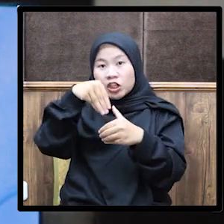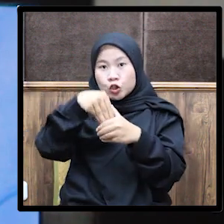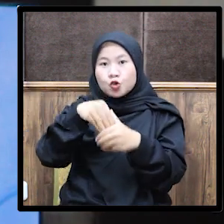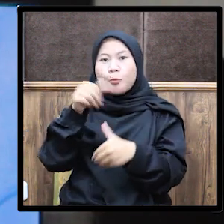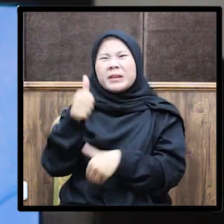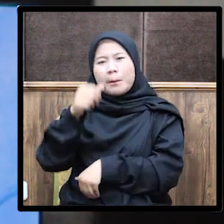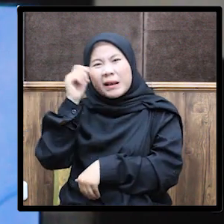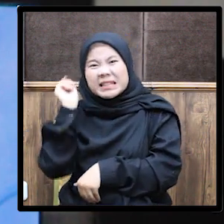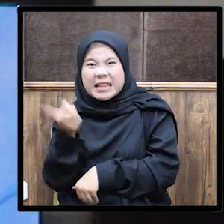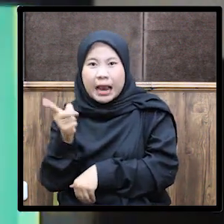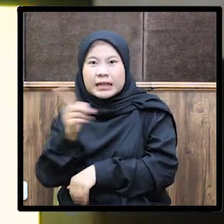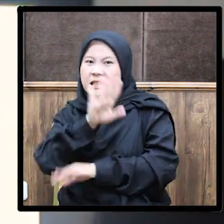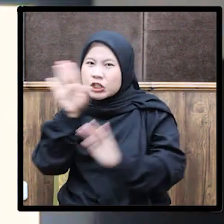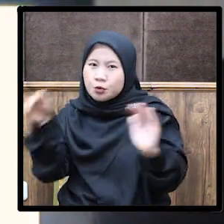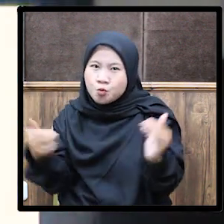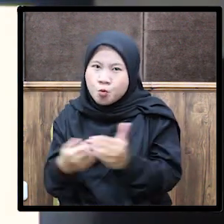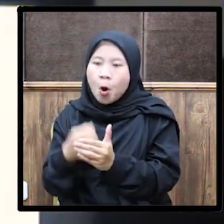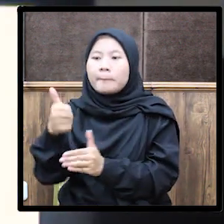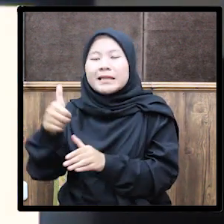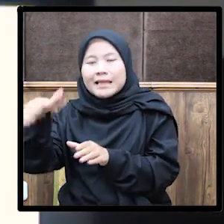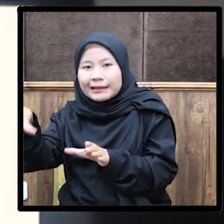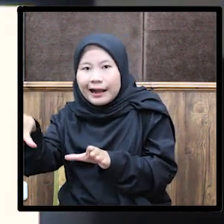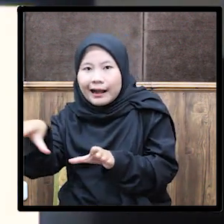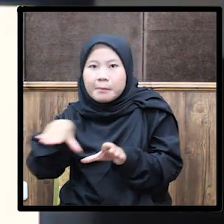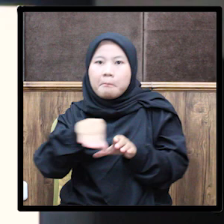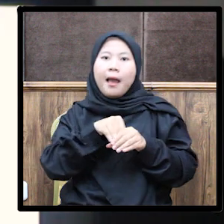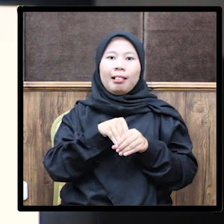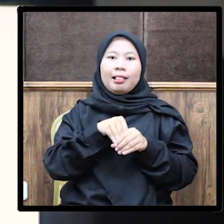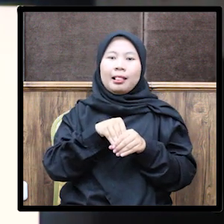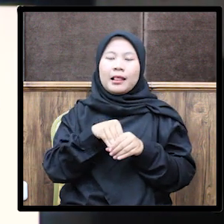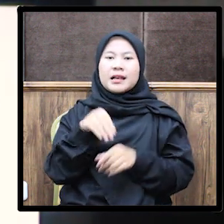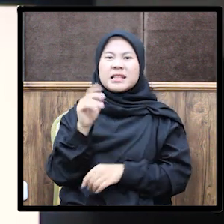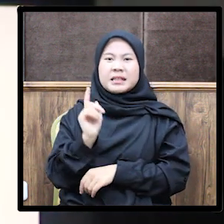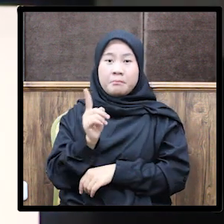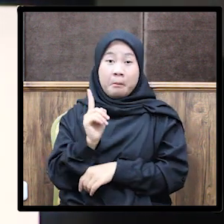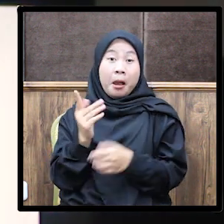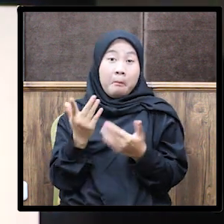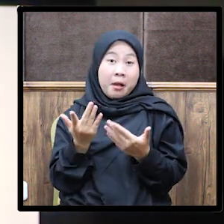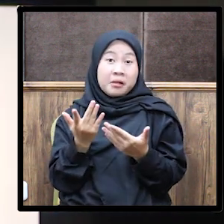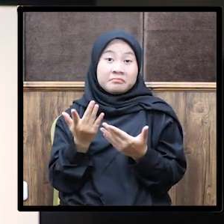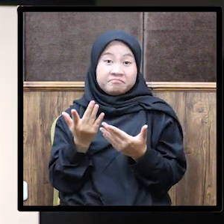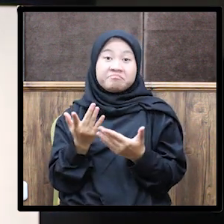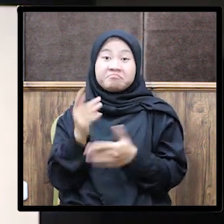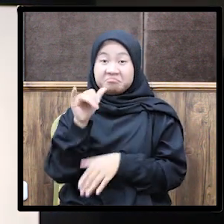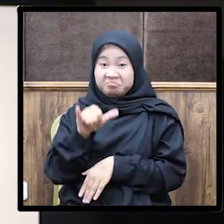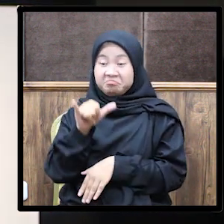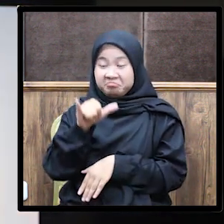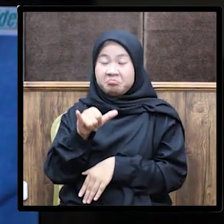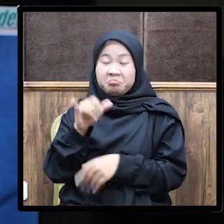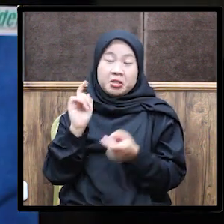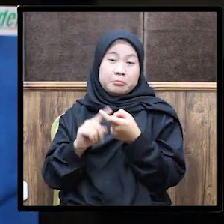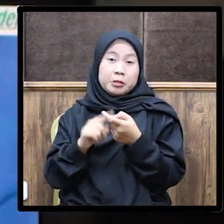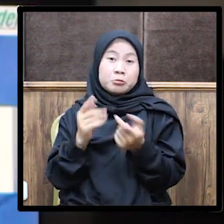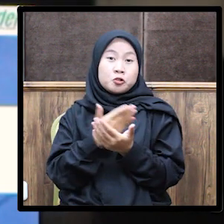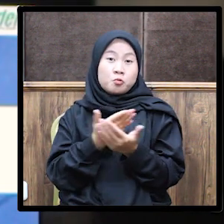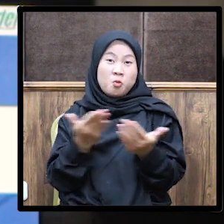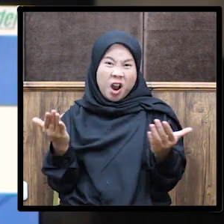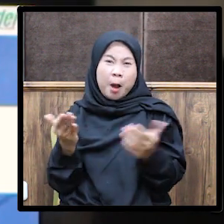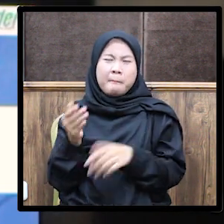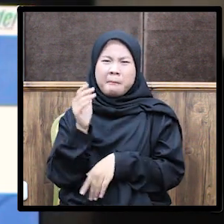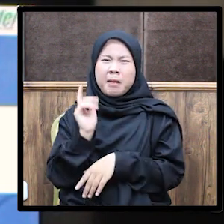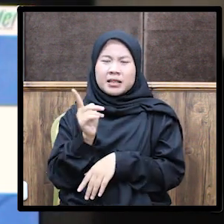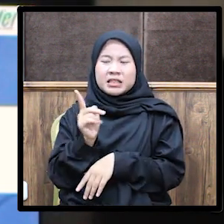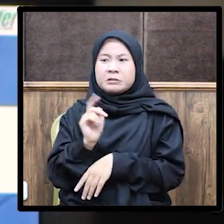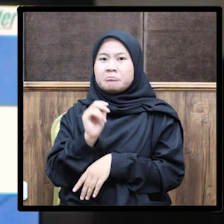bisa berpartisipasi dalam semua hal. Karena saya yakin tentu teman-teman punya kecenderungan untuk